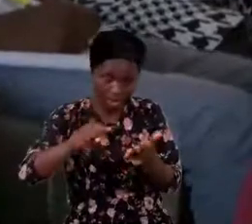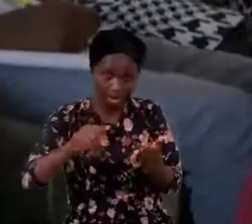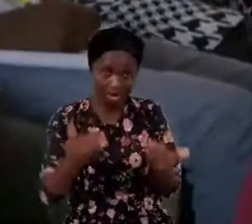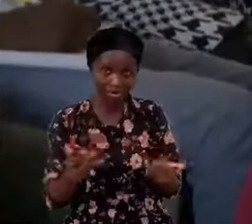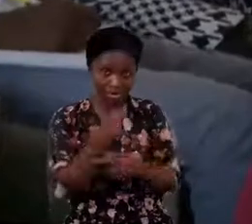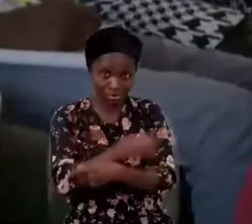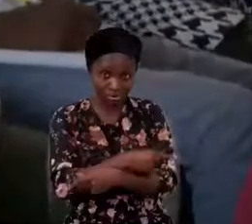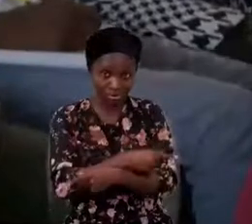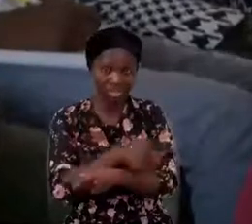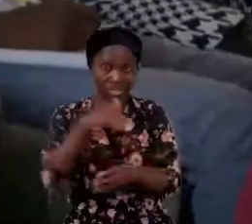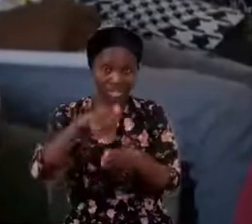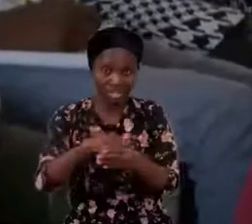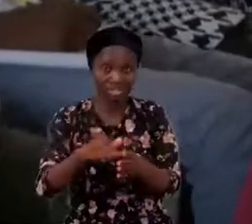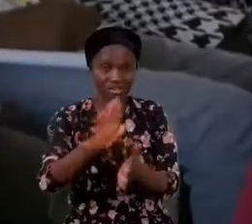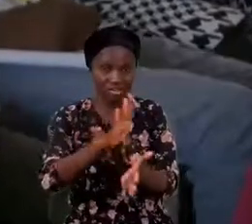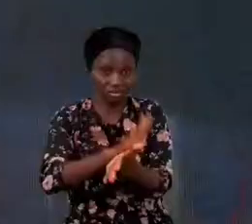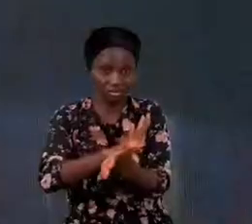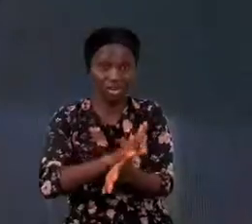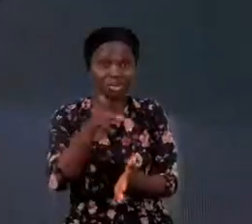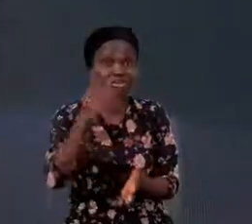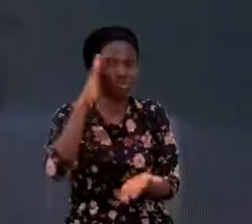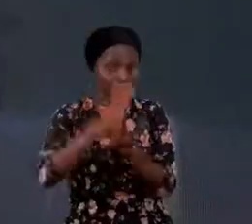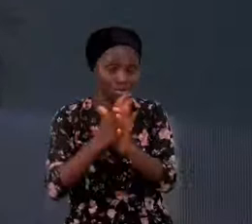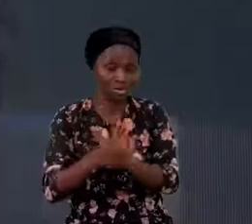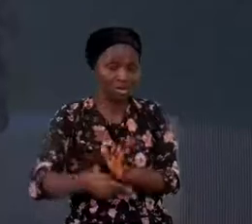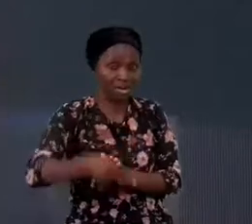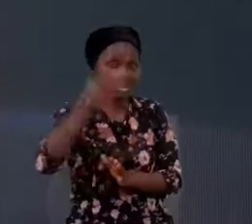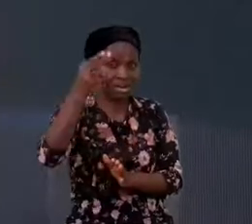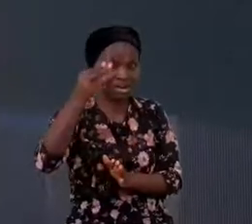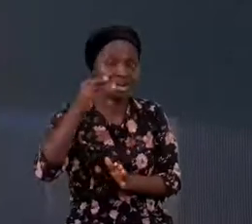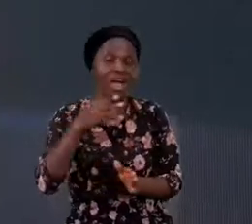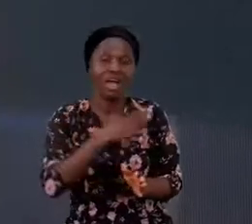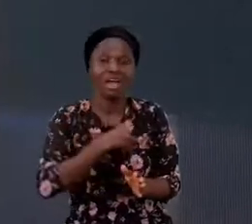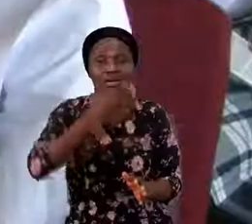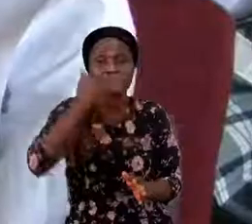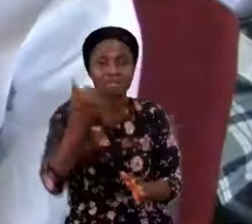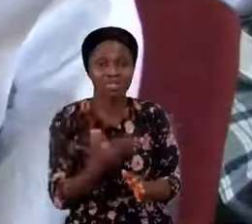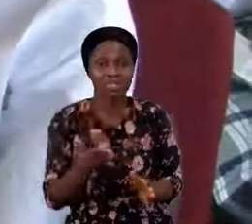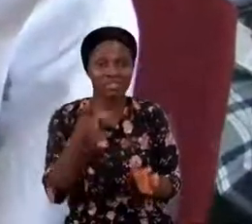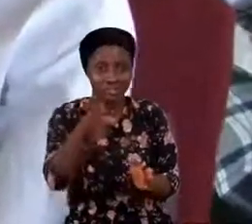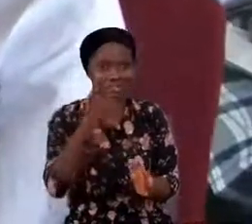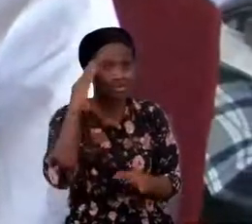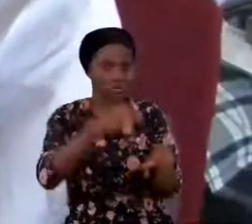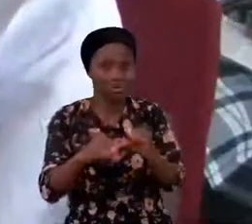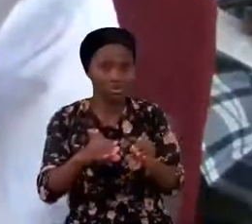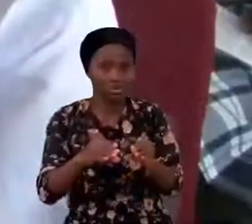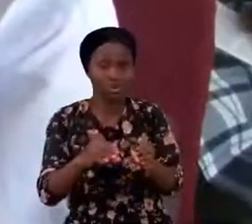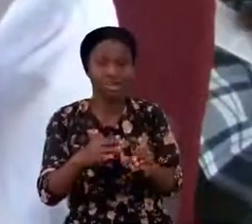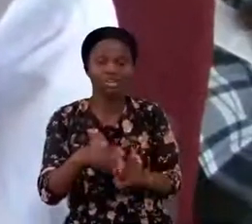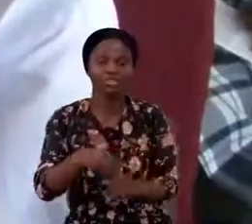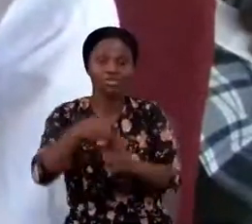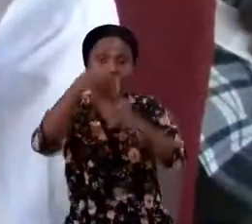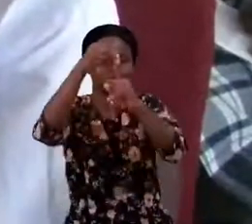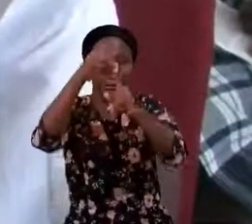Les choses, le secours surnaturel, avec la puissance infaillible dans ta vie, au nom de Jésus.